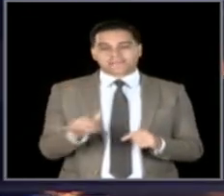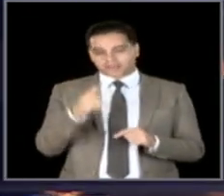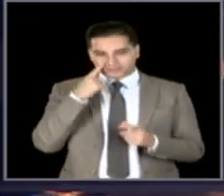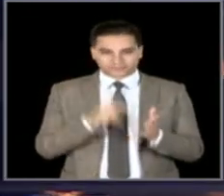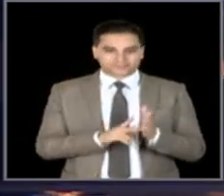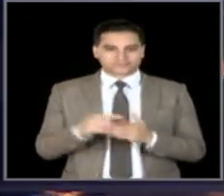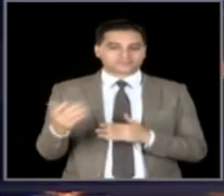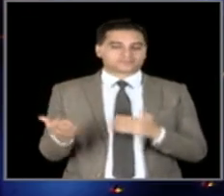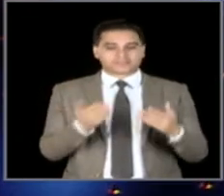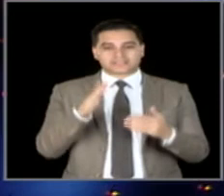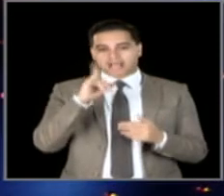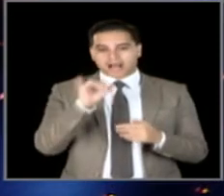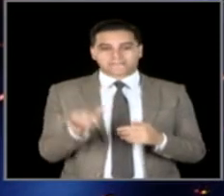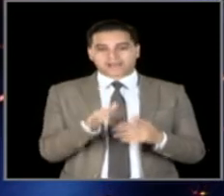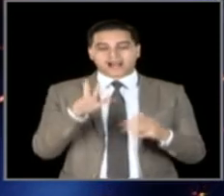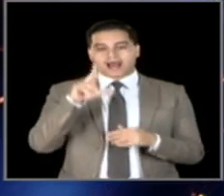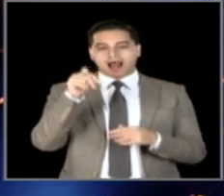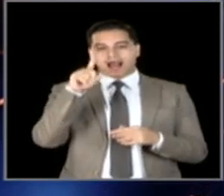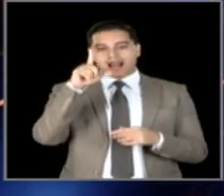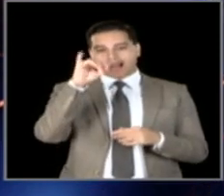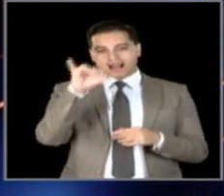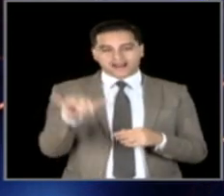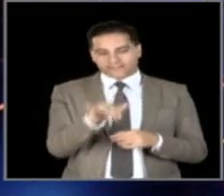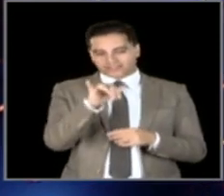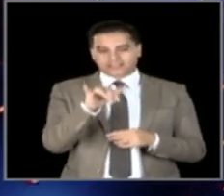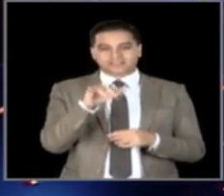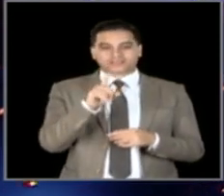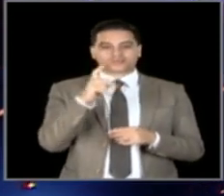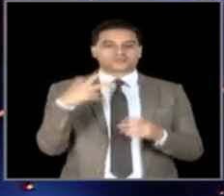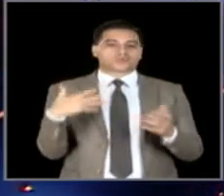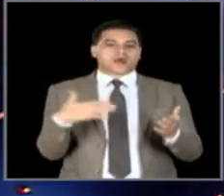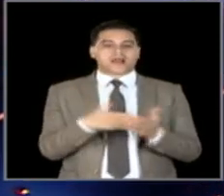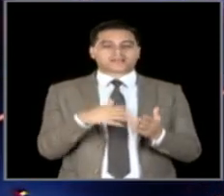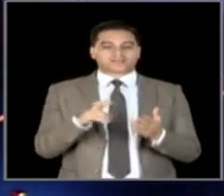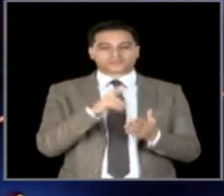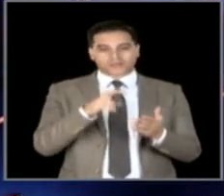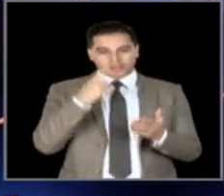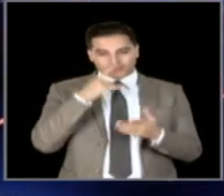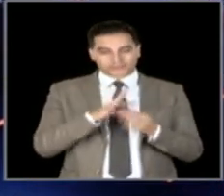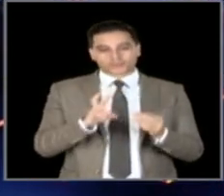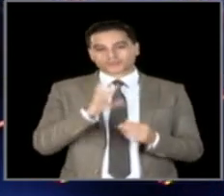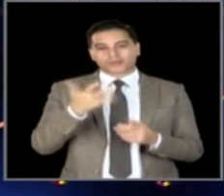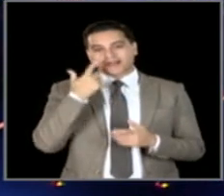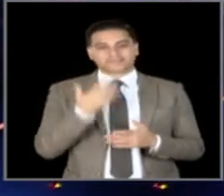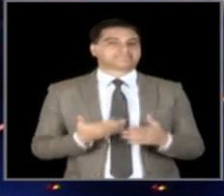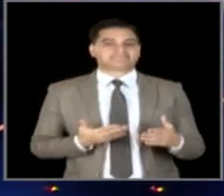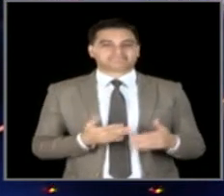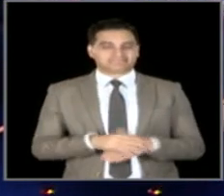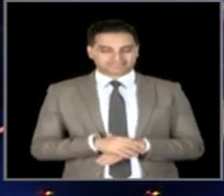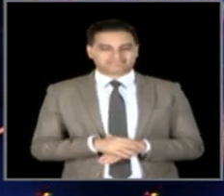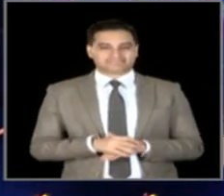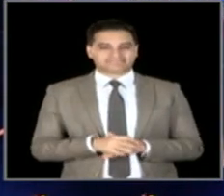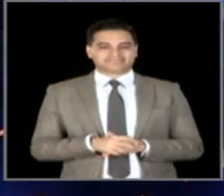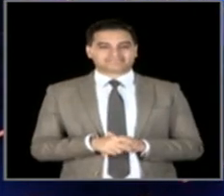سلمى سلمى الالفي السؤال الاخير وهنشوف موضوع السؤال